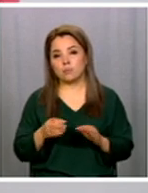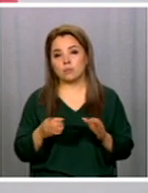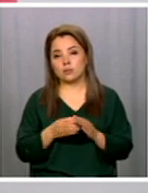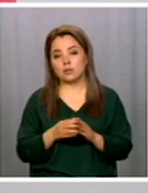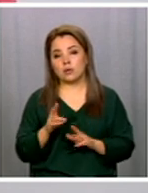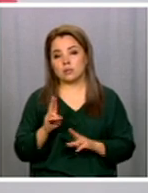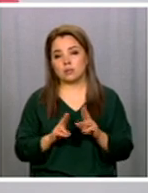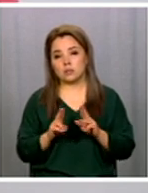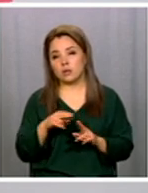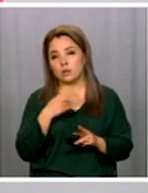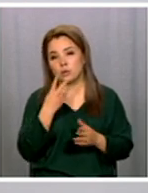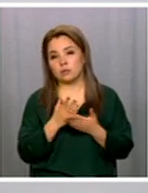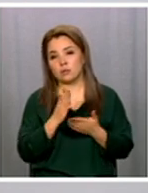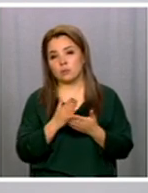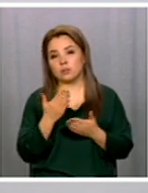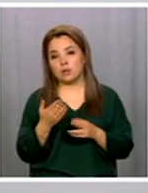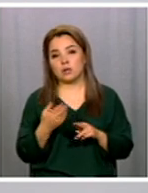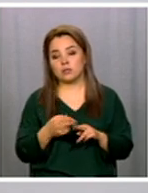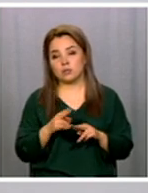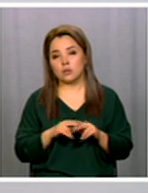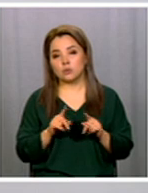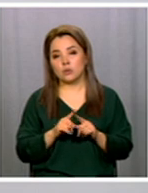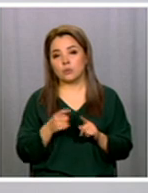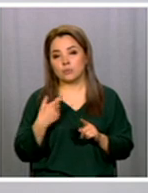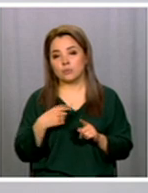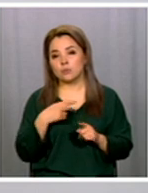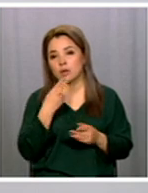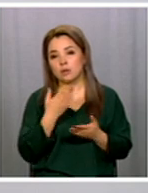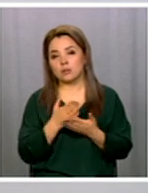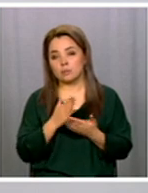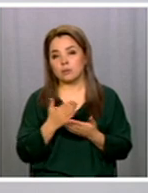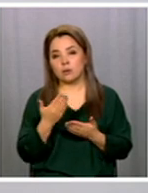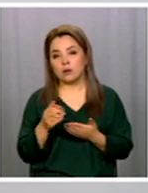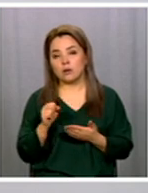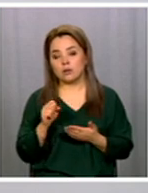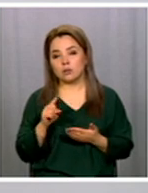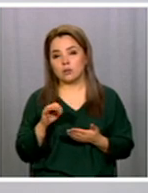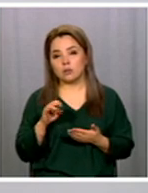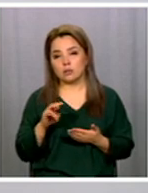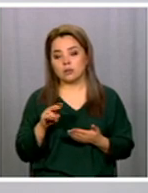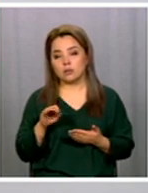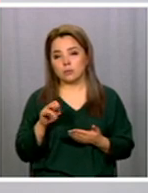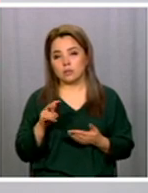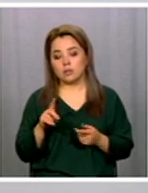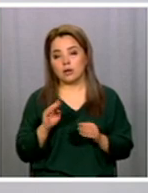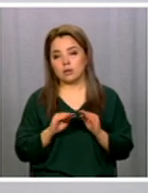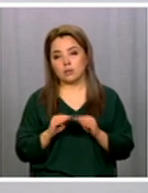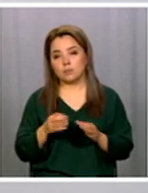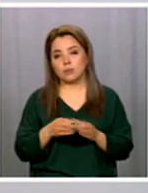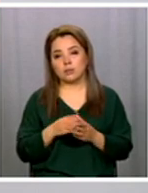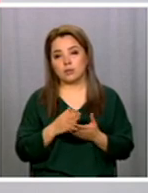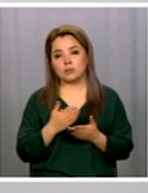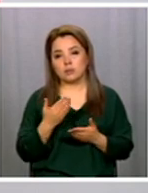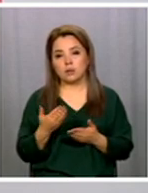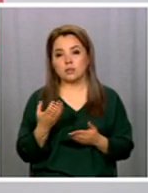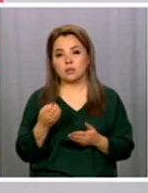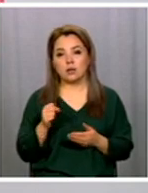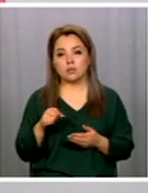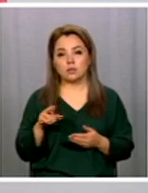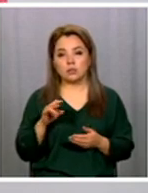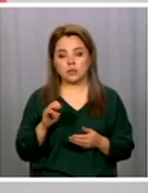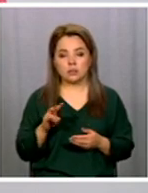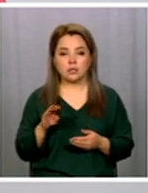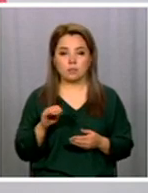ережені көруге болады. Сонымен өздеріңіз көріп отырғандай, аденин тименге комплементарлы, яғни аденин